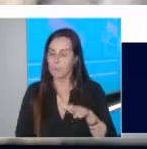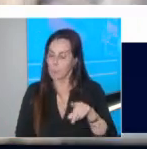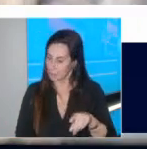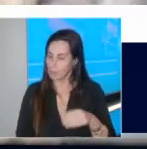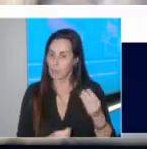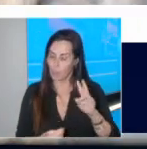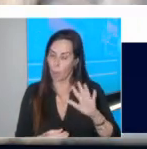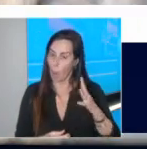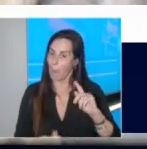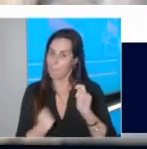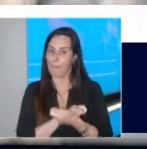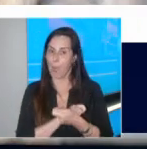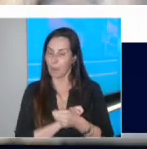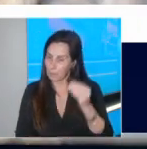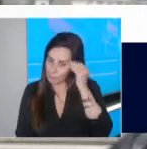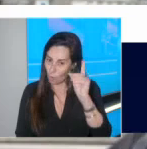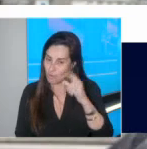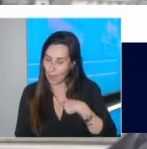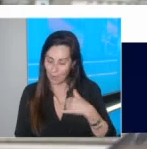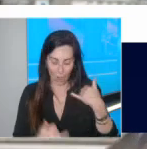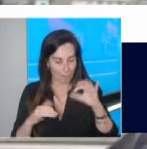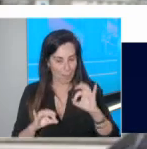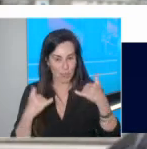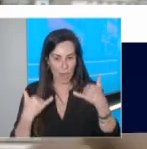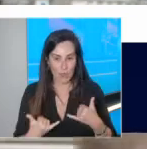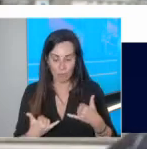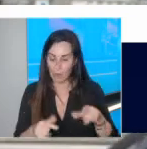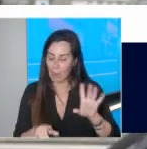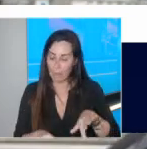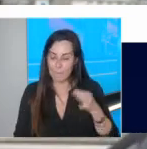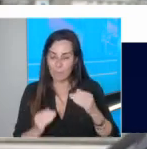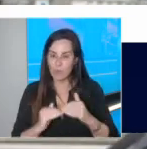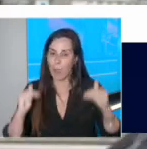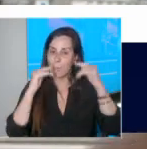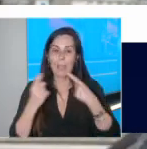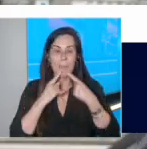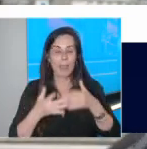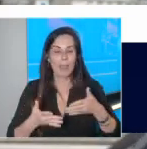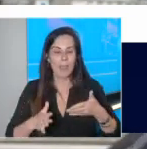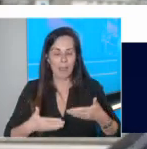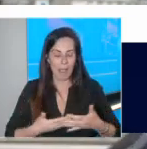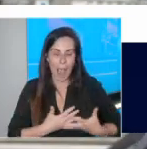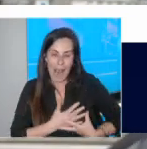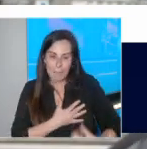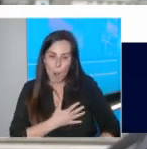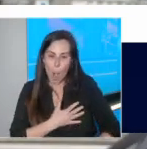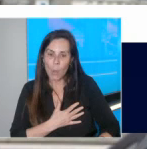רגע מהפך, ותזכרי שאנחנו בימים האלו גם אותו בית משפט דן בהפלות, בחוק